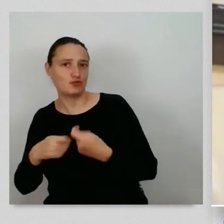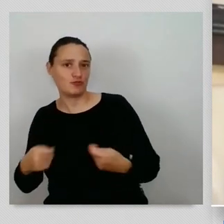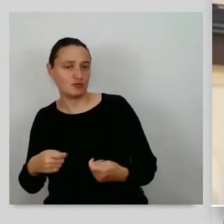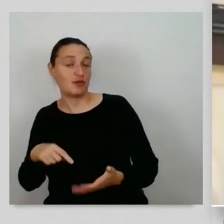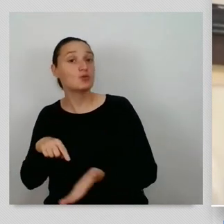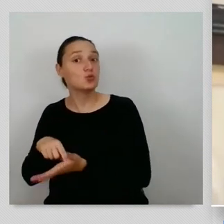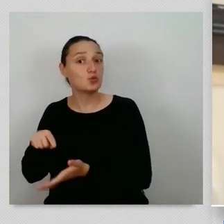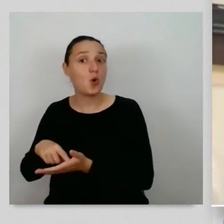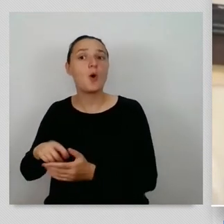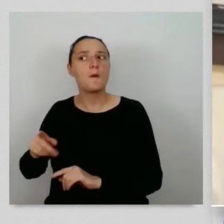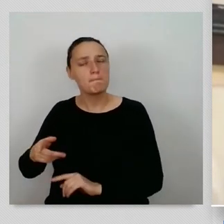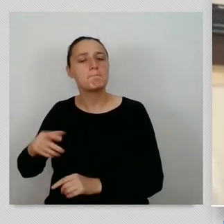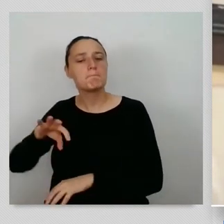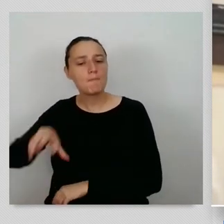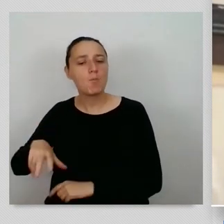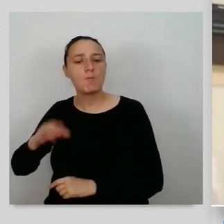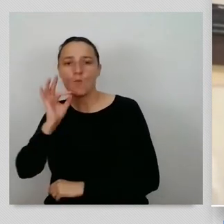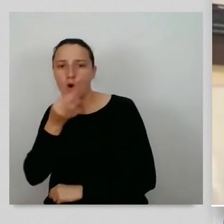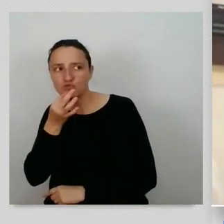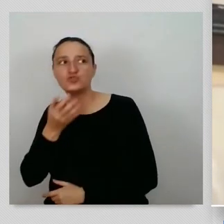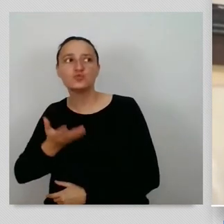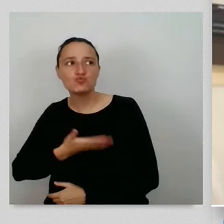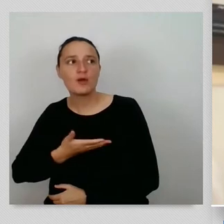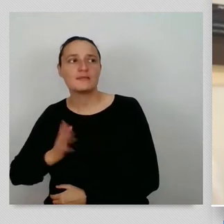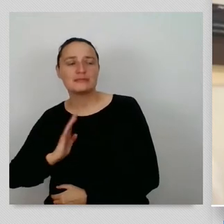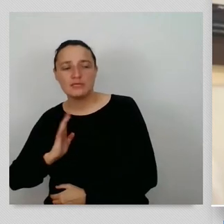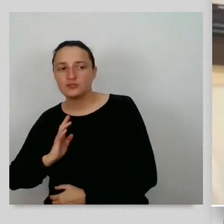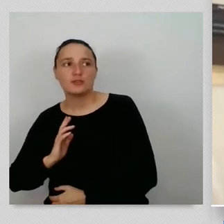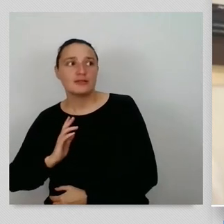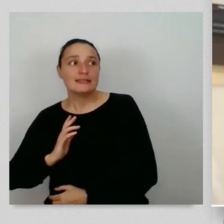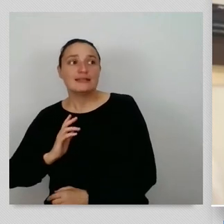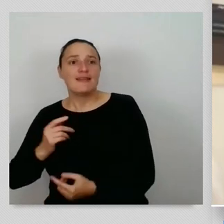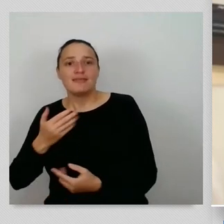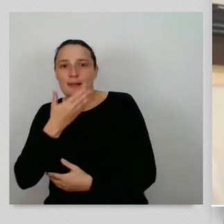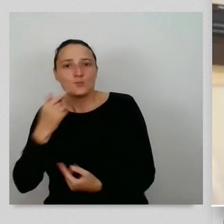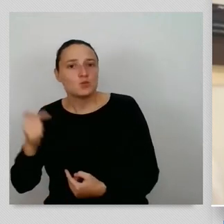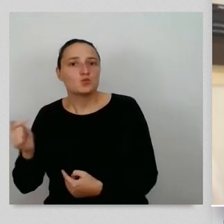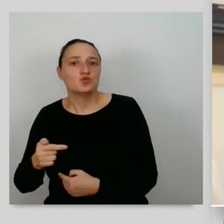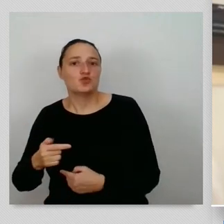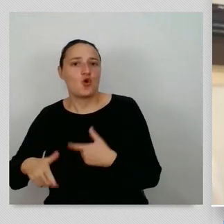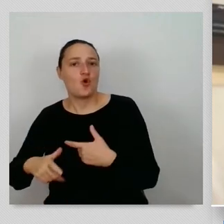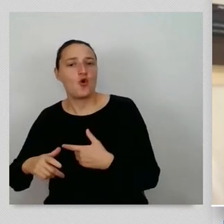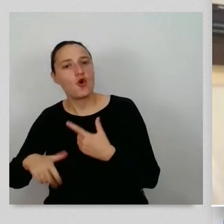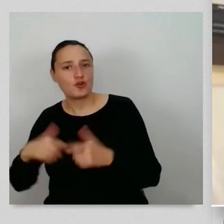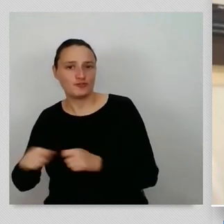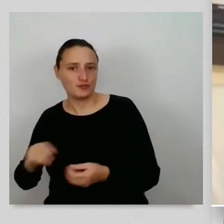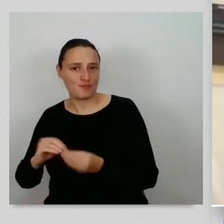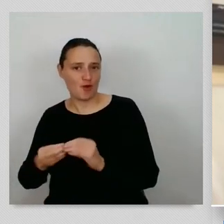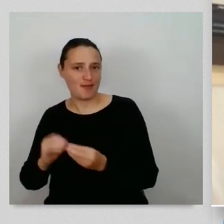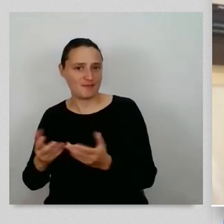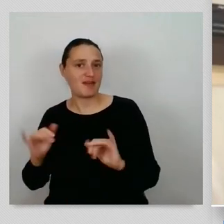pokolenie poczucie bezpieczeństwa, że nie musi odpowiadać na pytanie jak chcecie to zrobić, którym